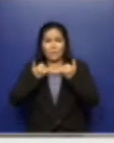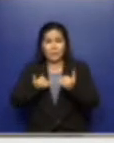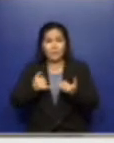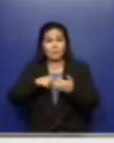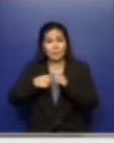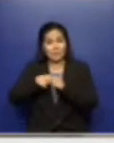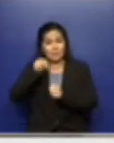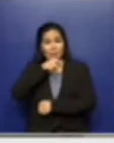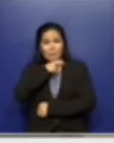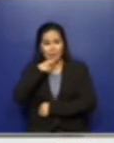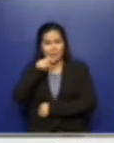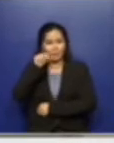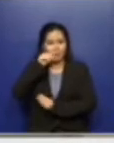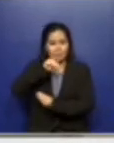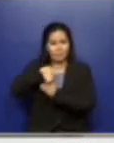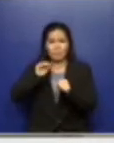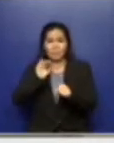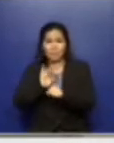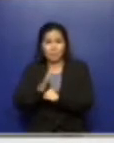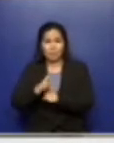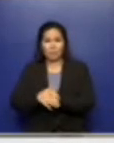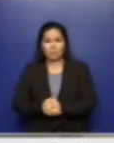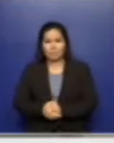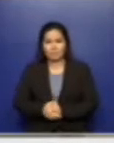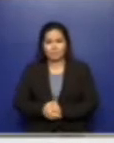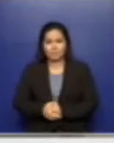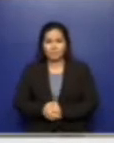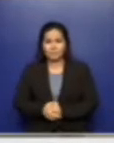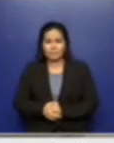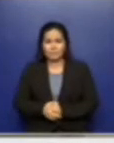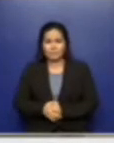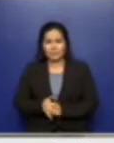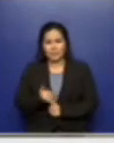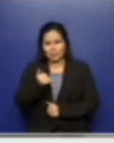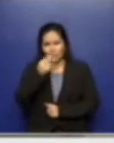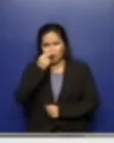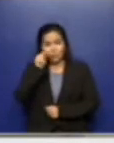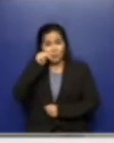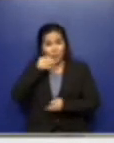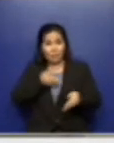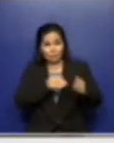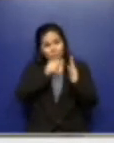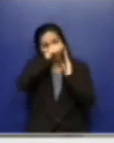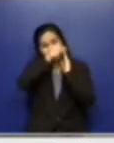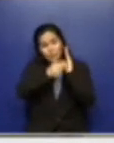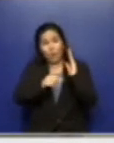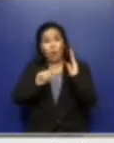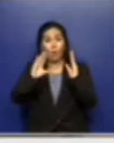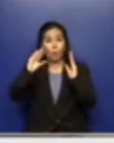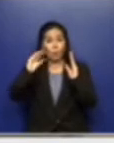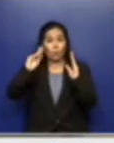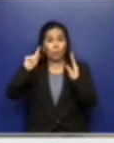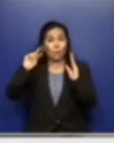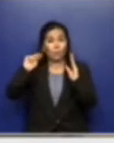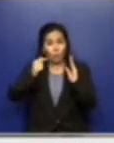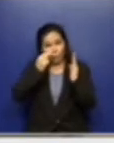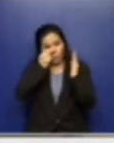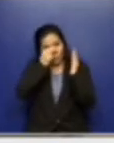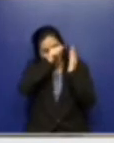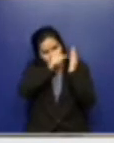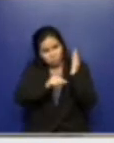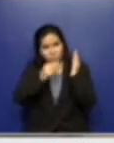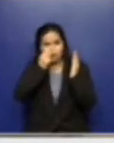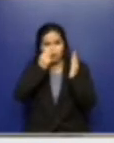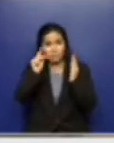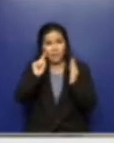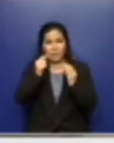รงผมไปสำรวจลุ่มแม่น้ำโขงนะครับปรากฏอย่างเห็นในภาพว่า